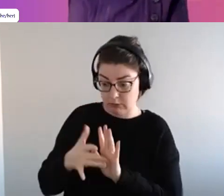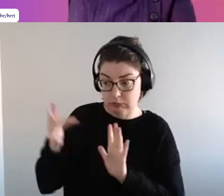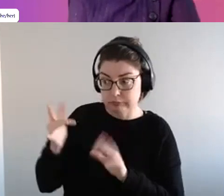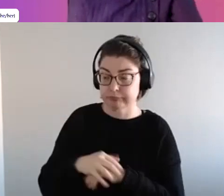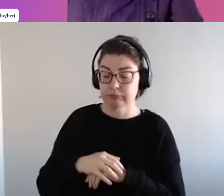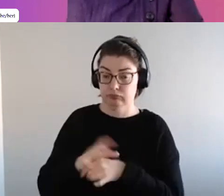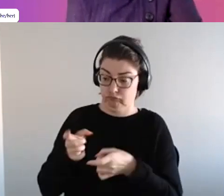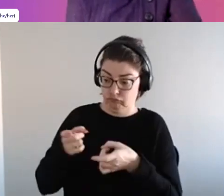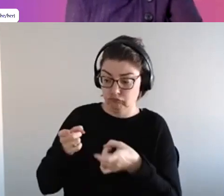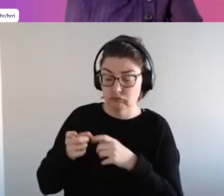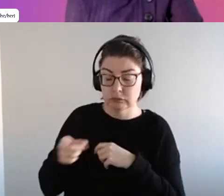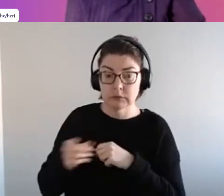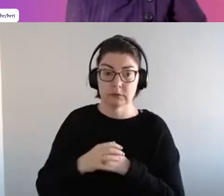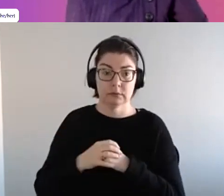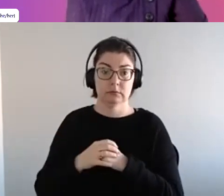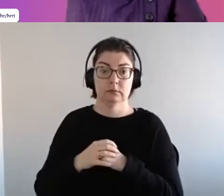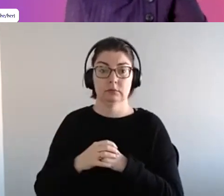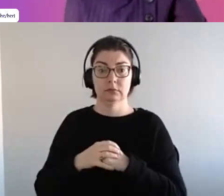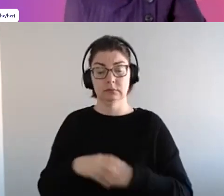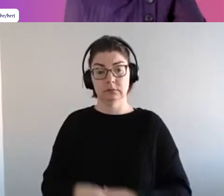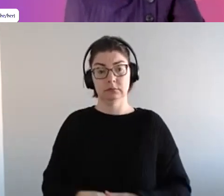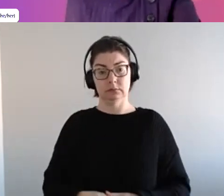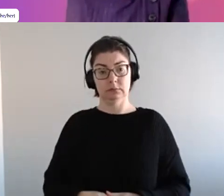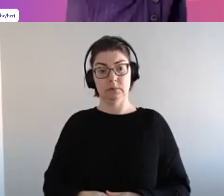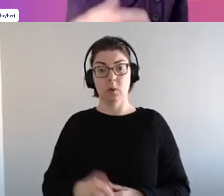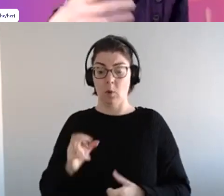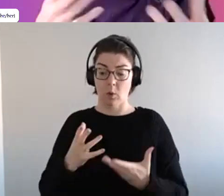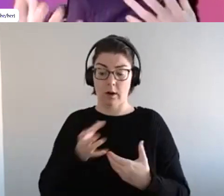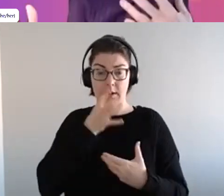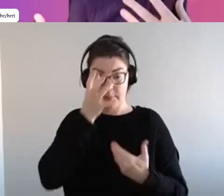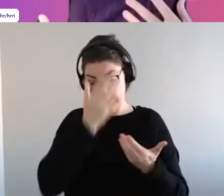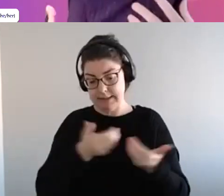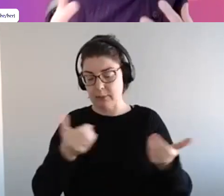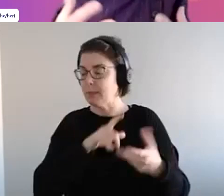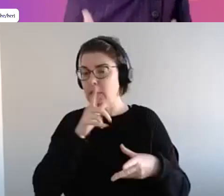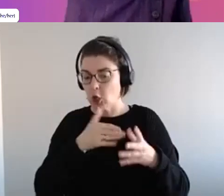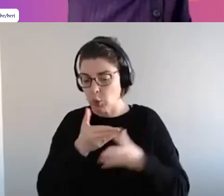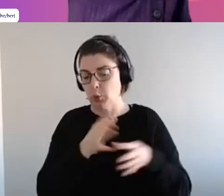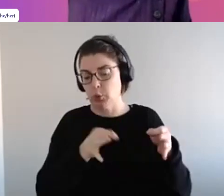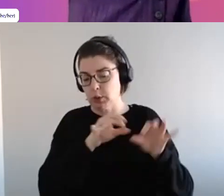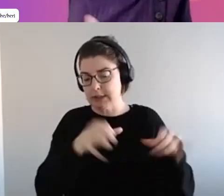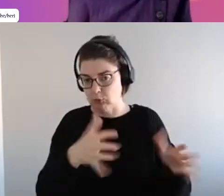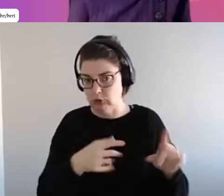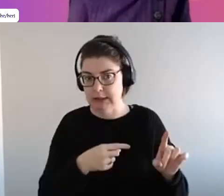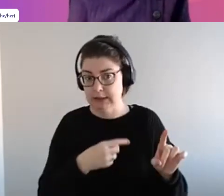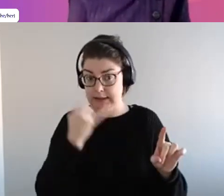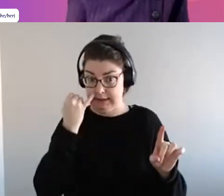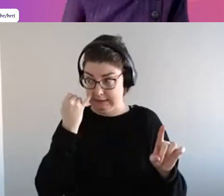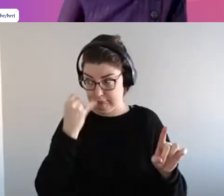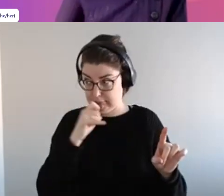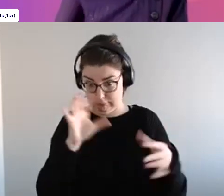de violence ou de maltraitance ou de contrôle corps Sétif de la part de l'enfant alors